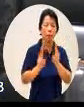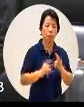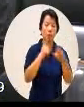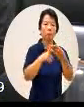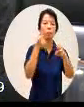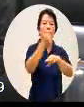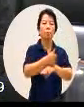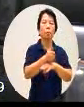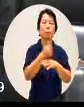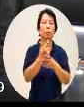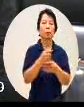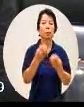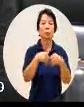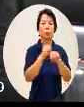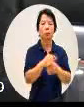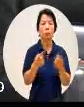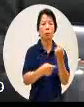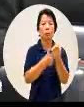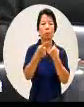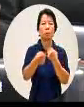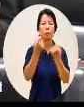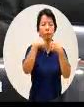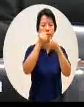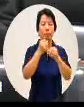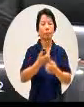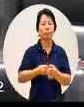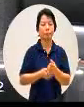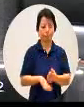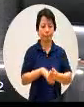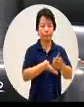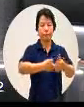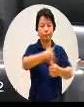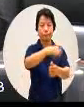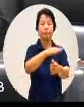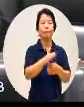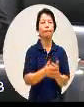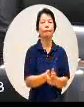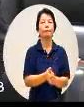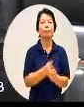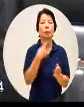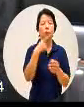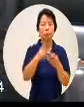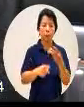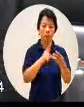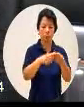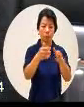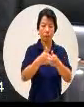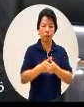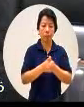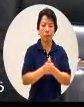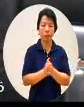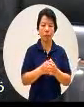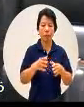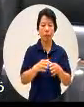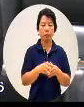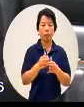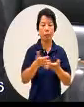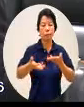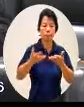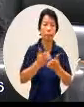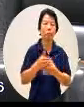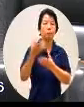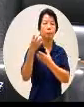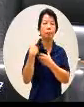任送走第一屆的畢業生然後我的主要的政治職務坦白說